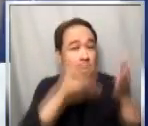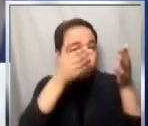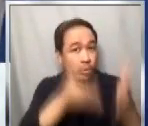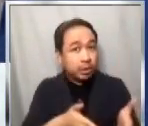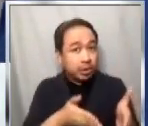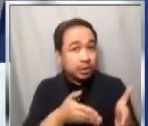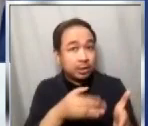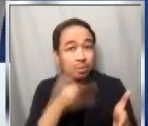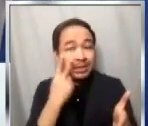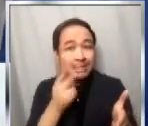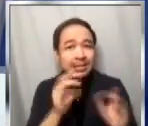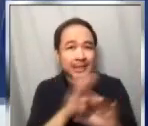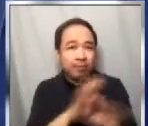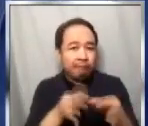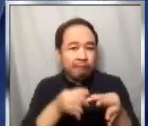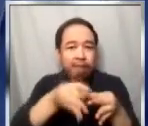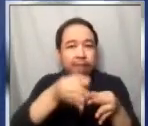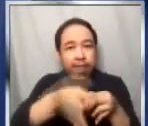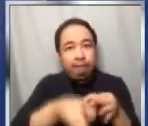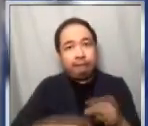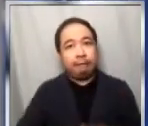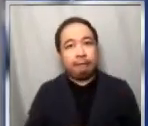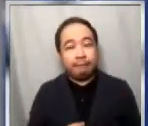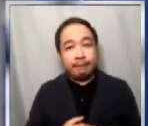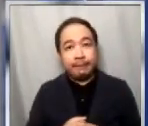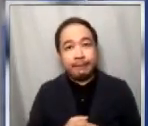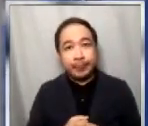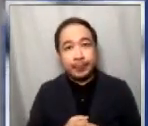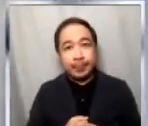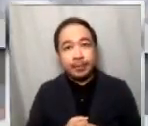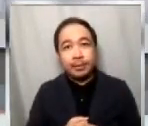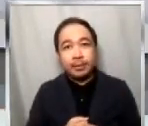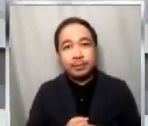delay. Sandra Aguinaldo, Nakatutok, 24 Oras.